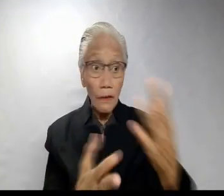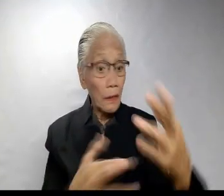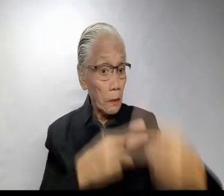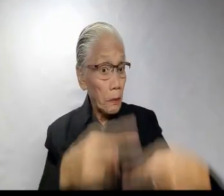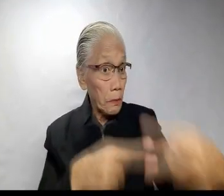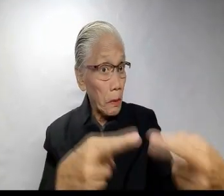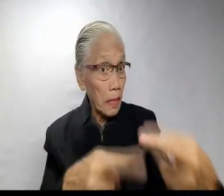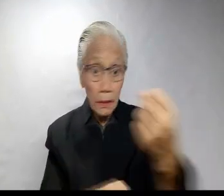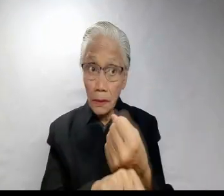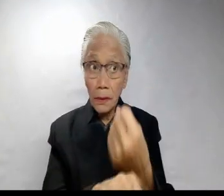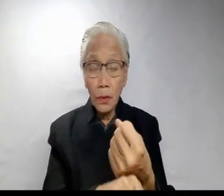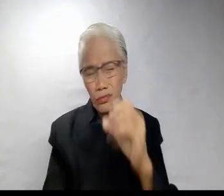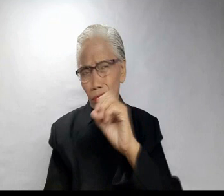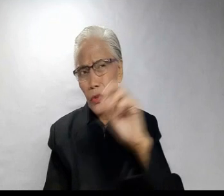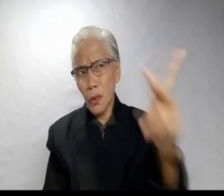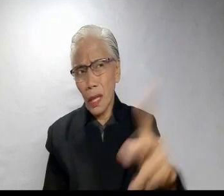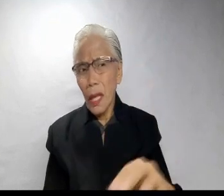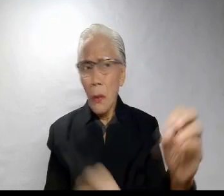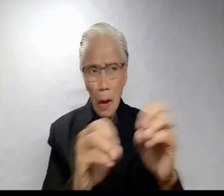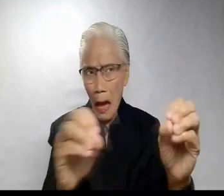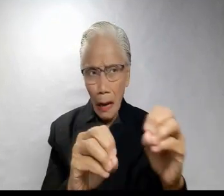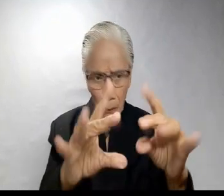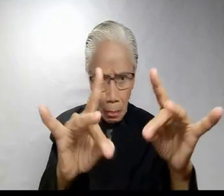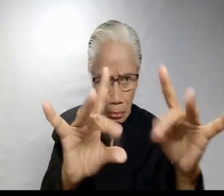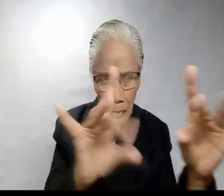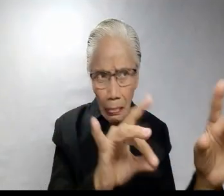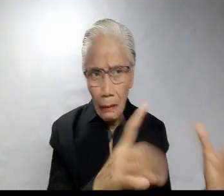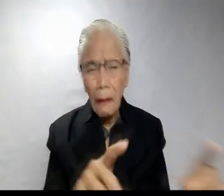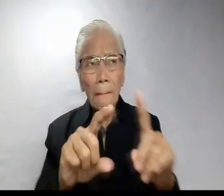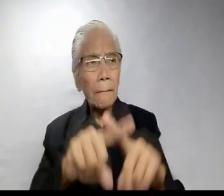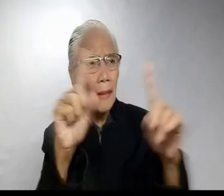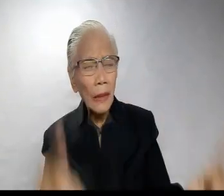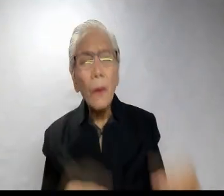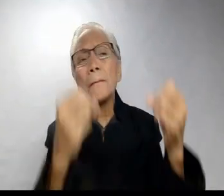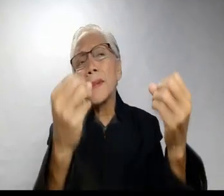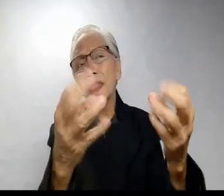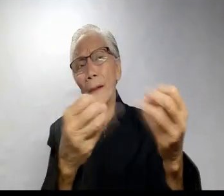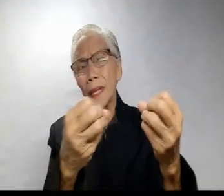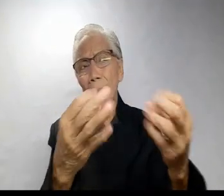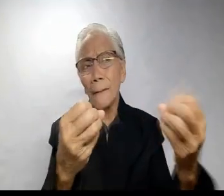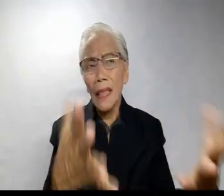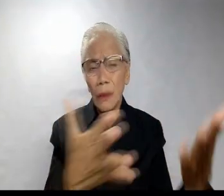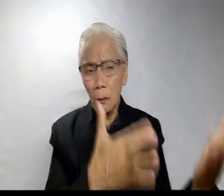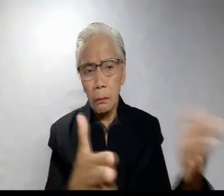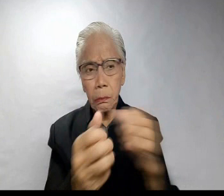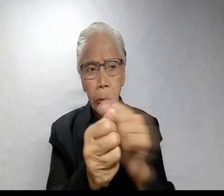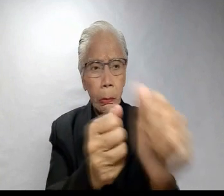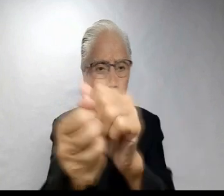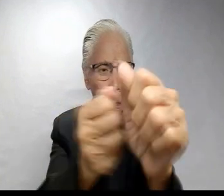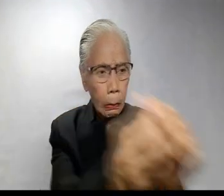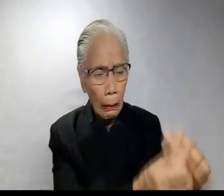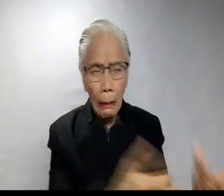stone, Okay, di ka nga nilulumot ha? Pero, ang dami mo namang nasasagasahan. Haha,